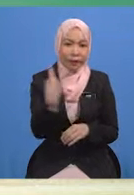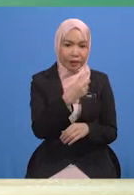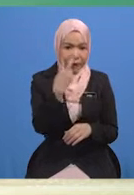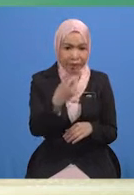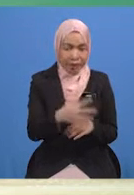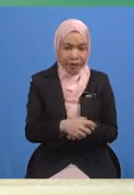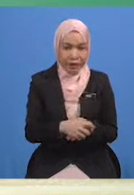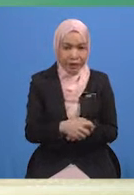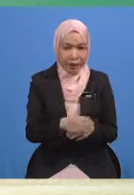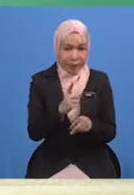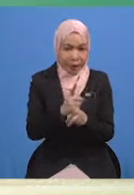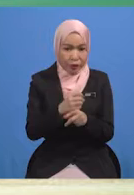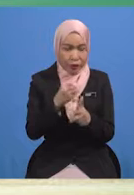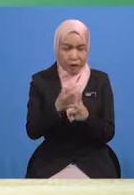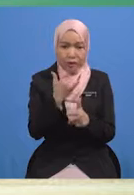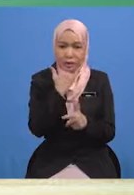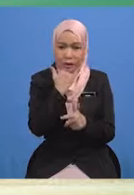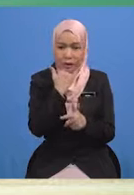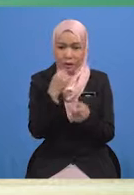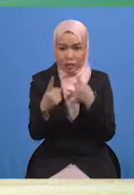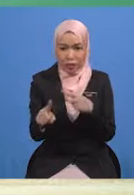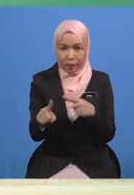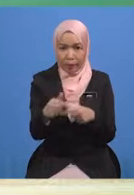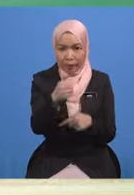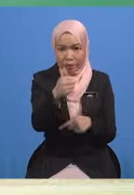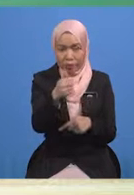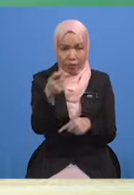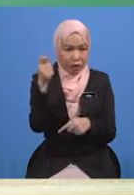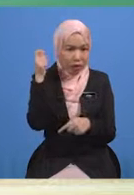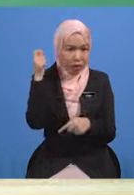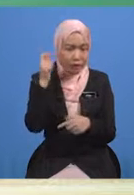Mari kita lihat betul atau tidak jawapan kamu tadi.